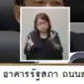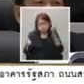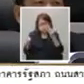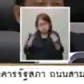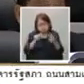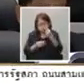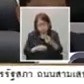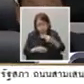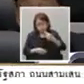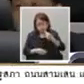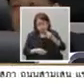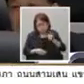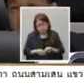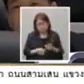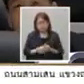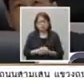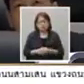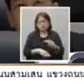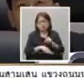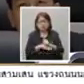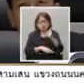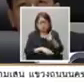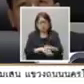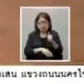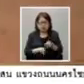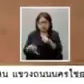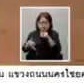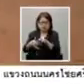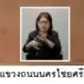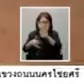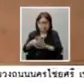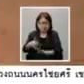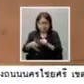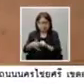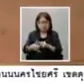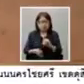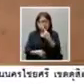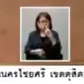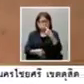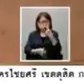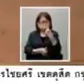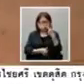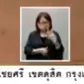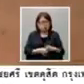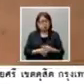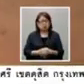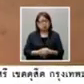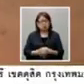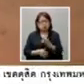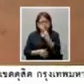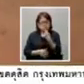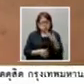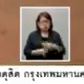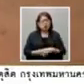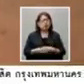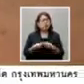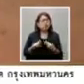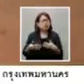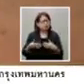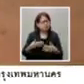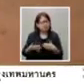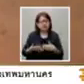ริงหรือเปล่า ท่านเสรีมีพฤติกรรมดูถูกประธานนี่หลายครั้งแล้วครับแต่ผมให้อภัยมาโดยตล